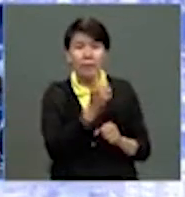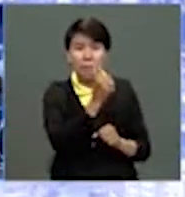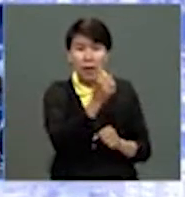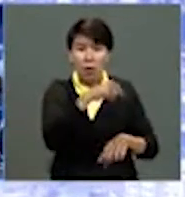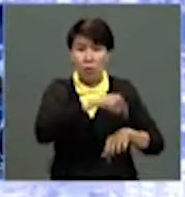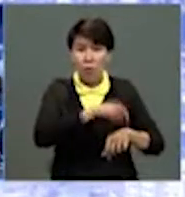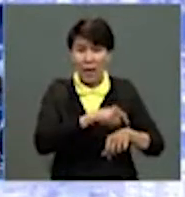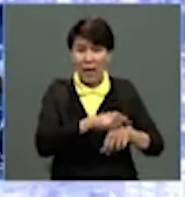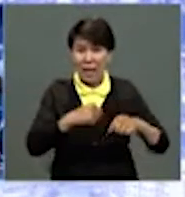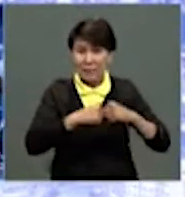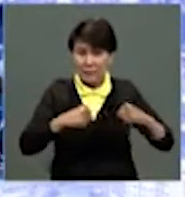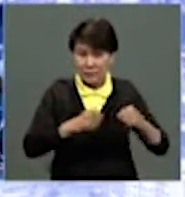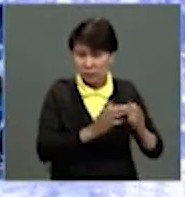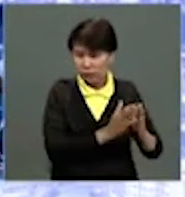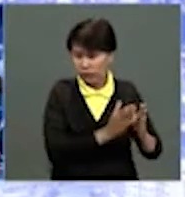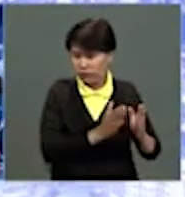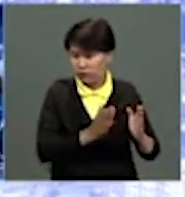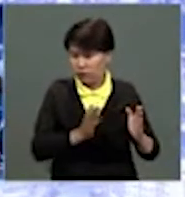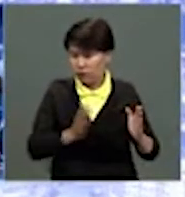แต่ถ้าบอกว่าโรงพยาบาลเป็นธุรกิจธุรกิจหนึ่งนะครับซึ่งดูแลเรื่องของการเจ็บไข้ได้ป่วยเพราะฉันมันน่าจะมีความสุ่มเสี่ยงน้อยที่สุดแล้วก็สามารถที่จะควบคุมกำกับนะครับแล้วขณะเดียวกันการยืดระยะเวลาไปให้ครบ14